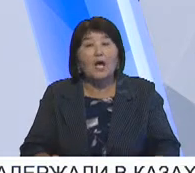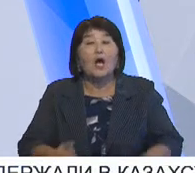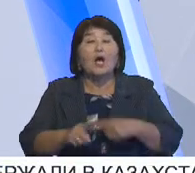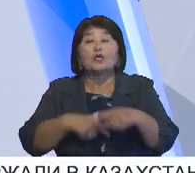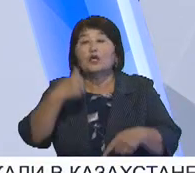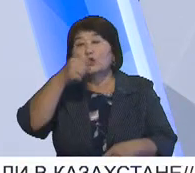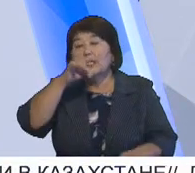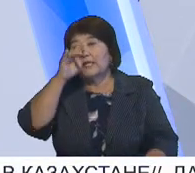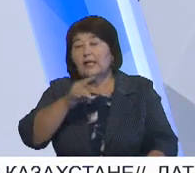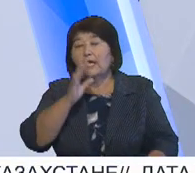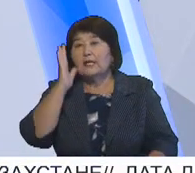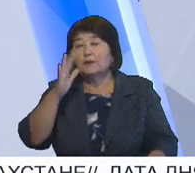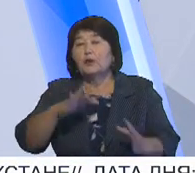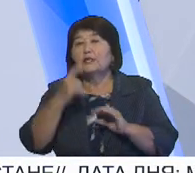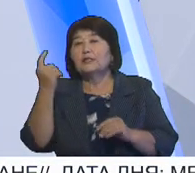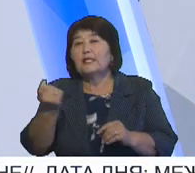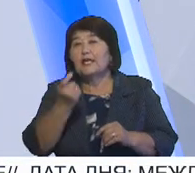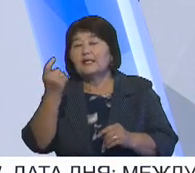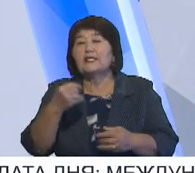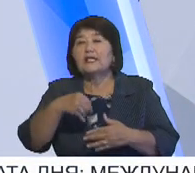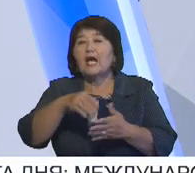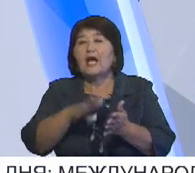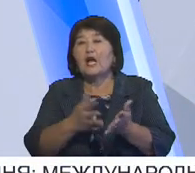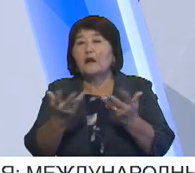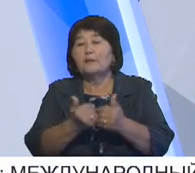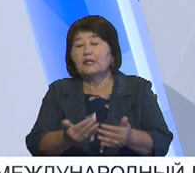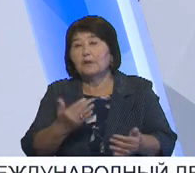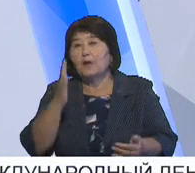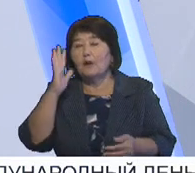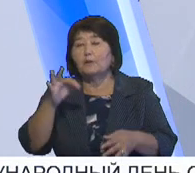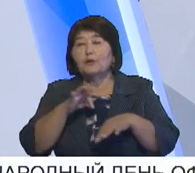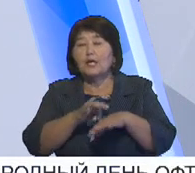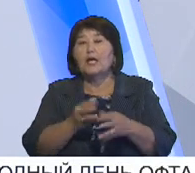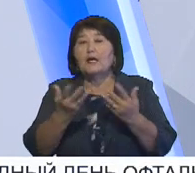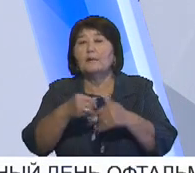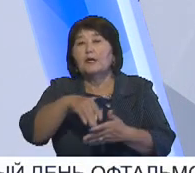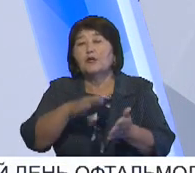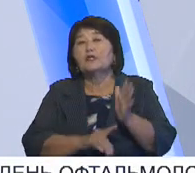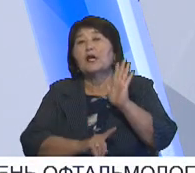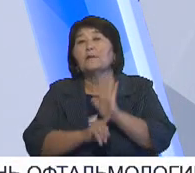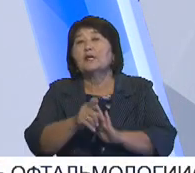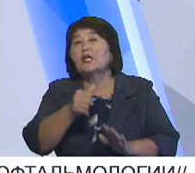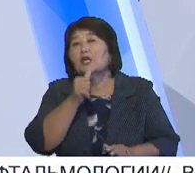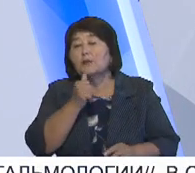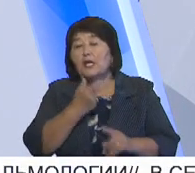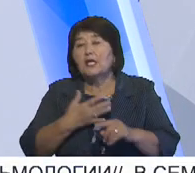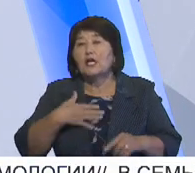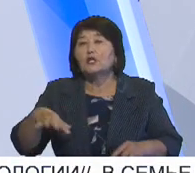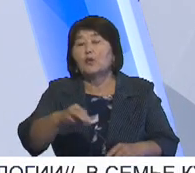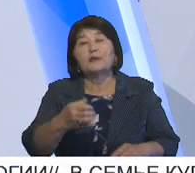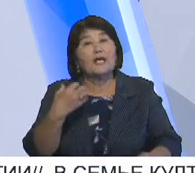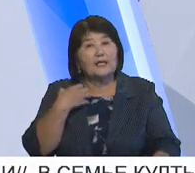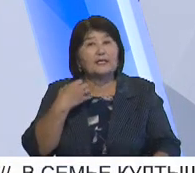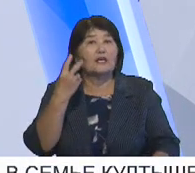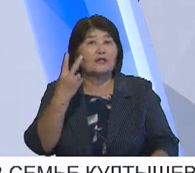следующем году в Казахстане пройдет сельскохозяйственная перепись. Предварительно будет проведена перепись в пилотном режиме в нашей области, в Кызылорде